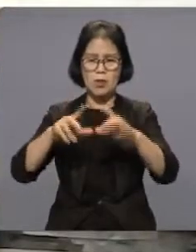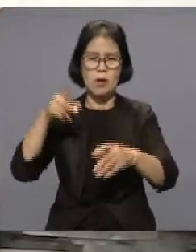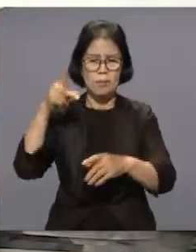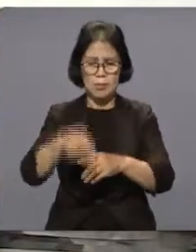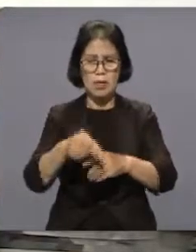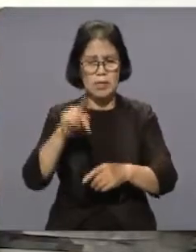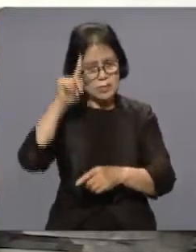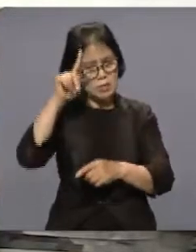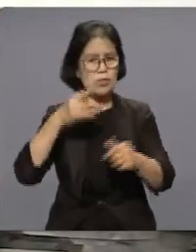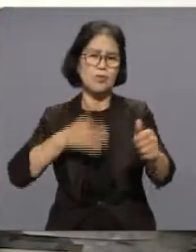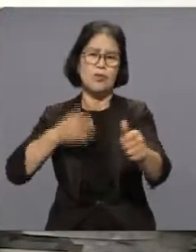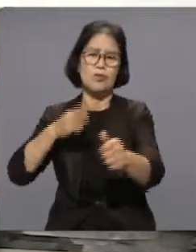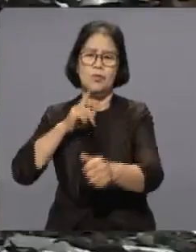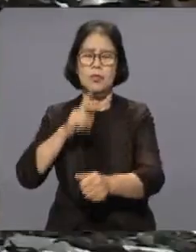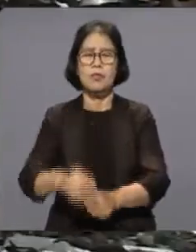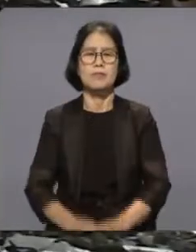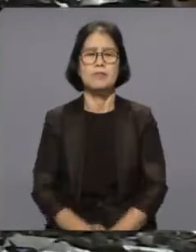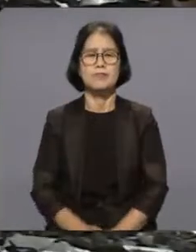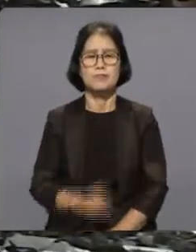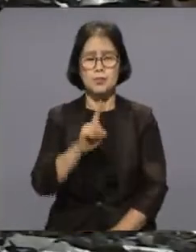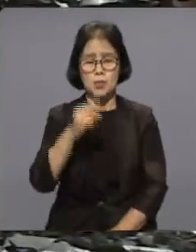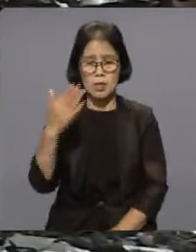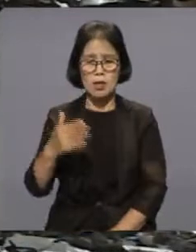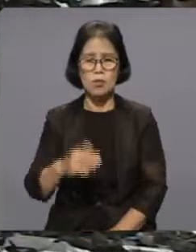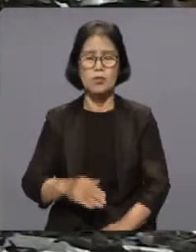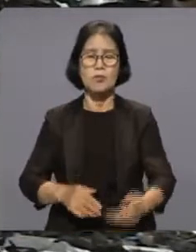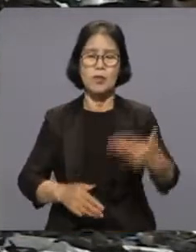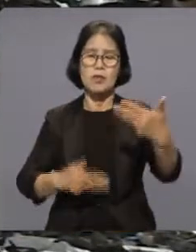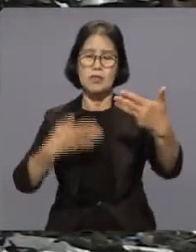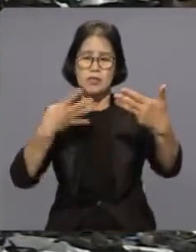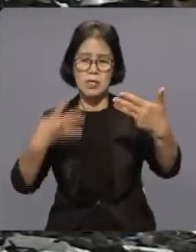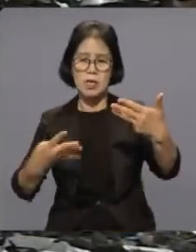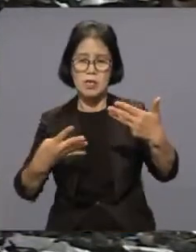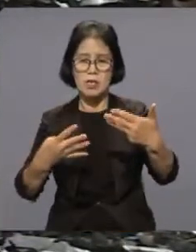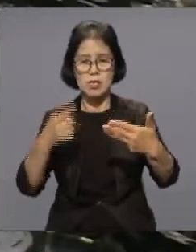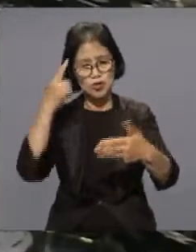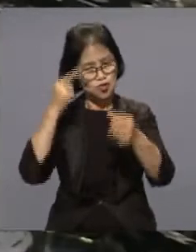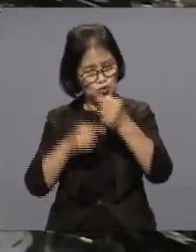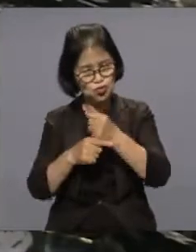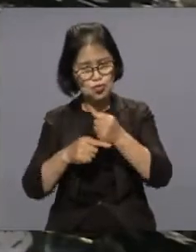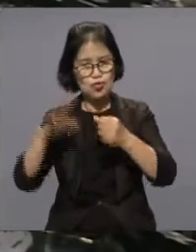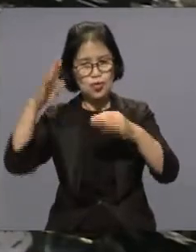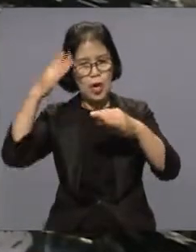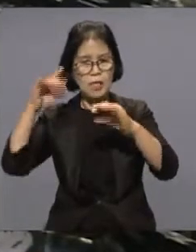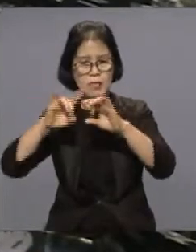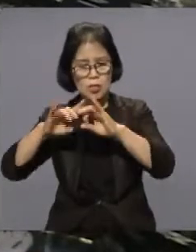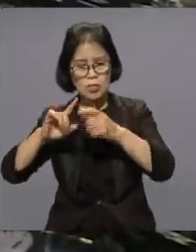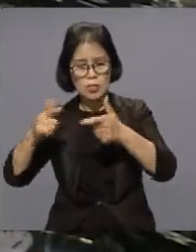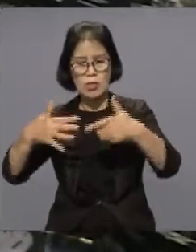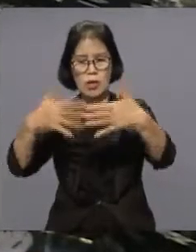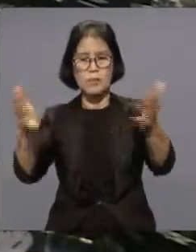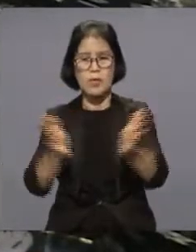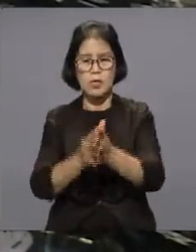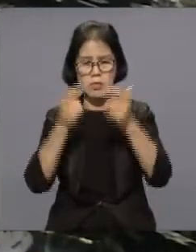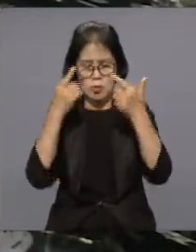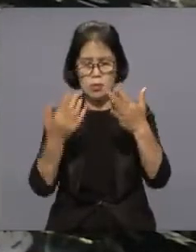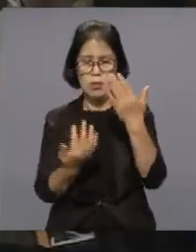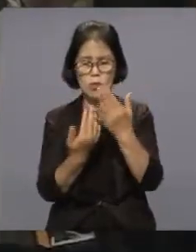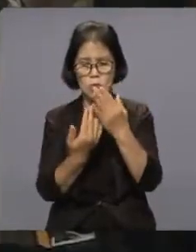것을 덧붙였습니다. 소방당국은 오는 4일 국가수와 한전 등 유관기관과 함께 정확한